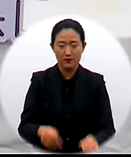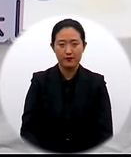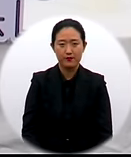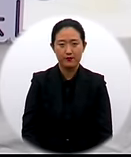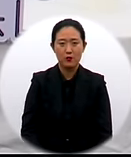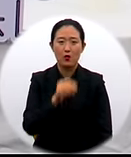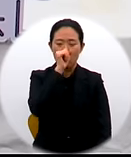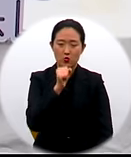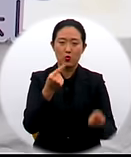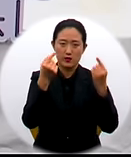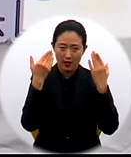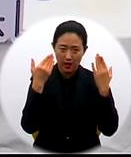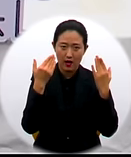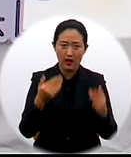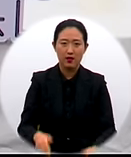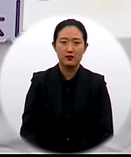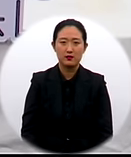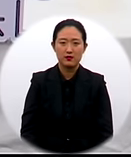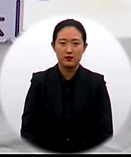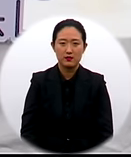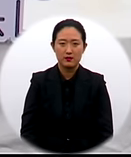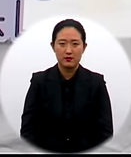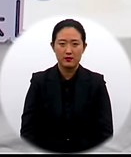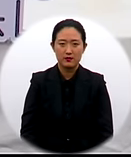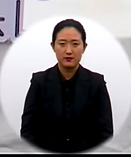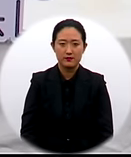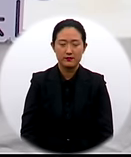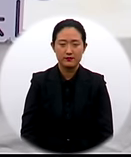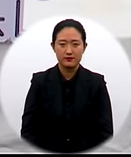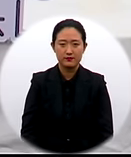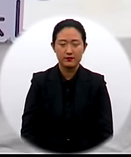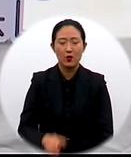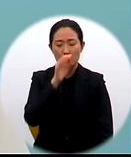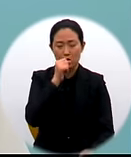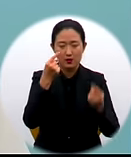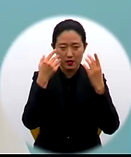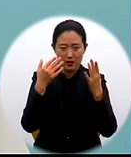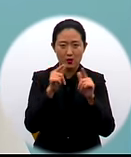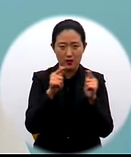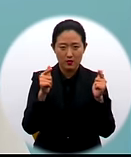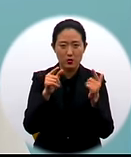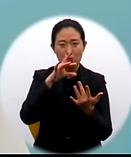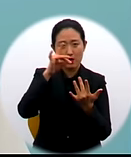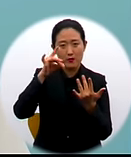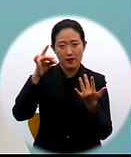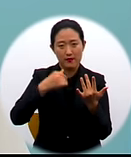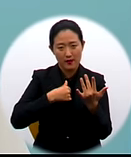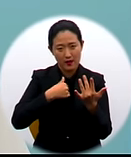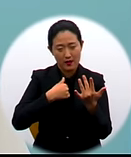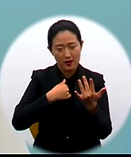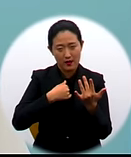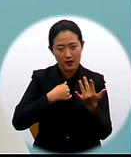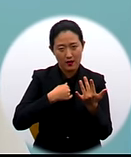마찬가지예요. 우리가 대학을 선택할 때 단순히 뭐 좋은 대학 여러 가지 있겠지만 어떤 동일한 선상에서 대학을 골라야